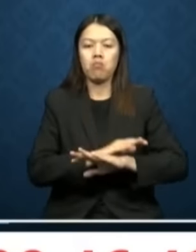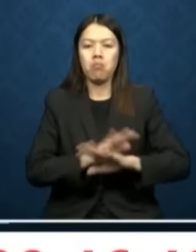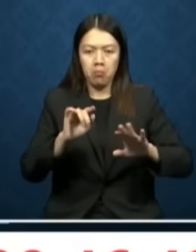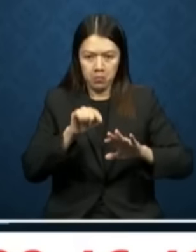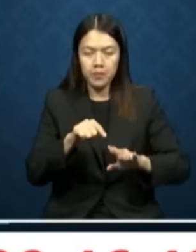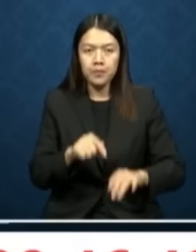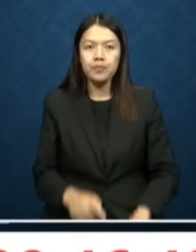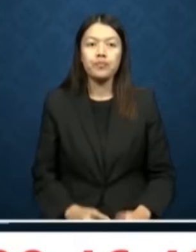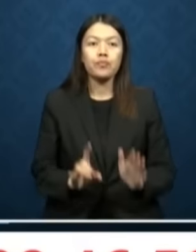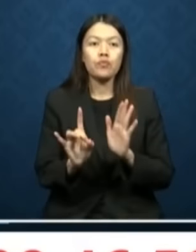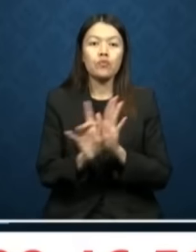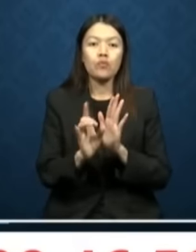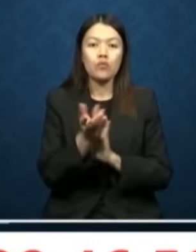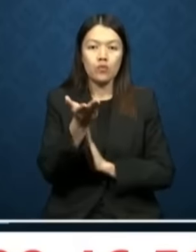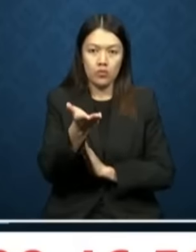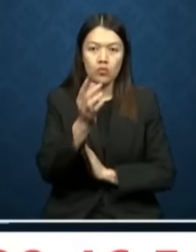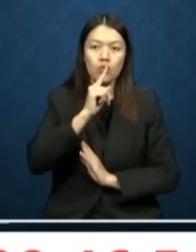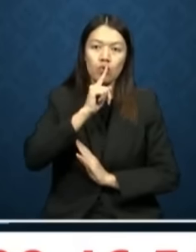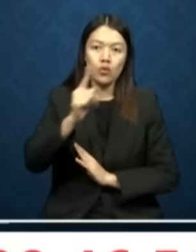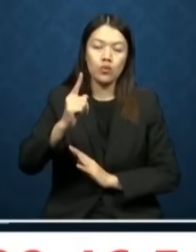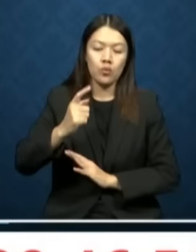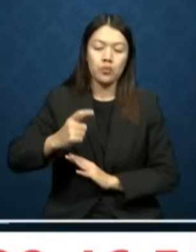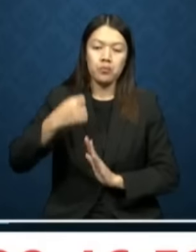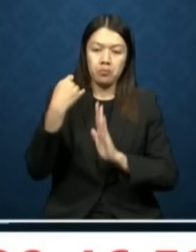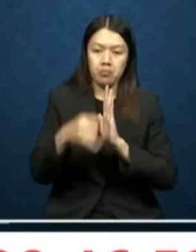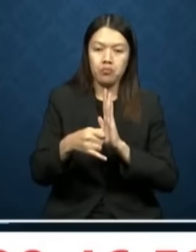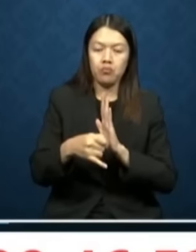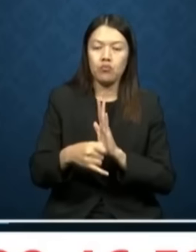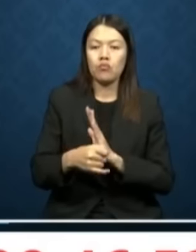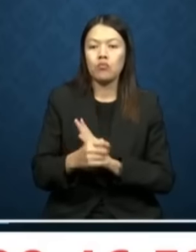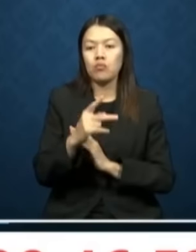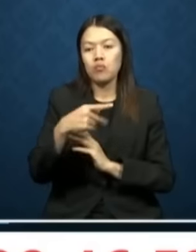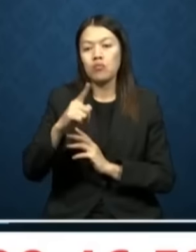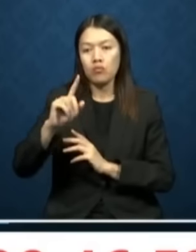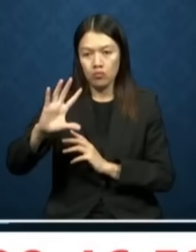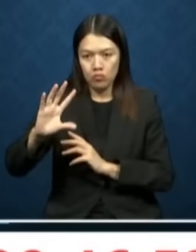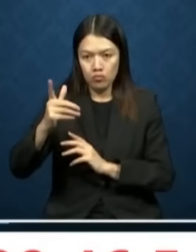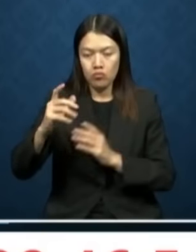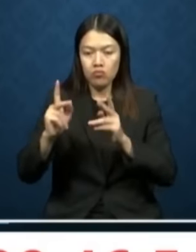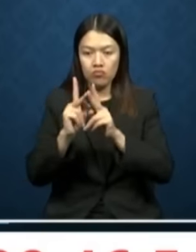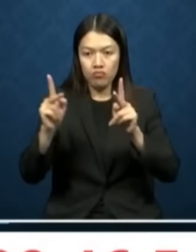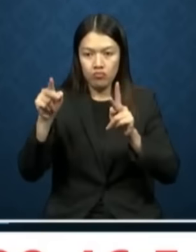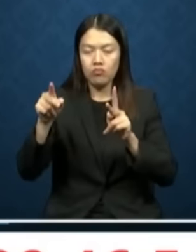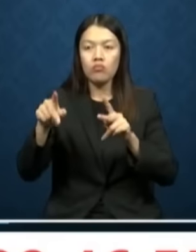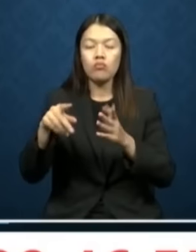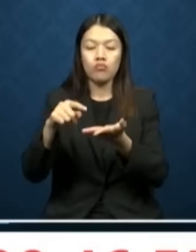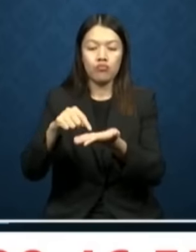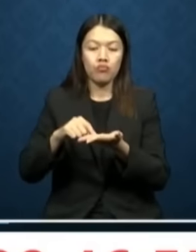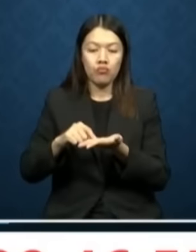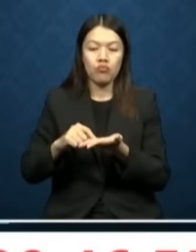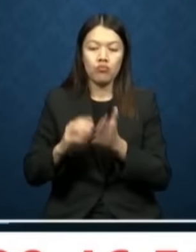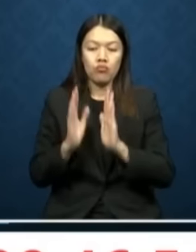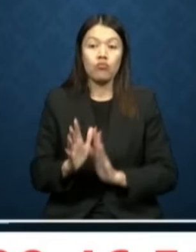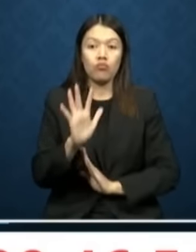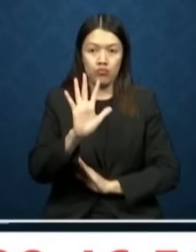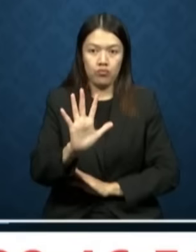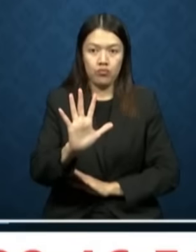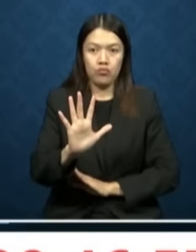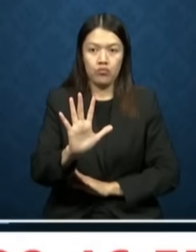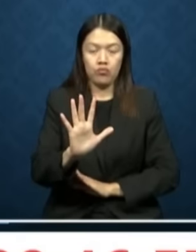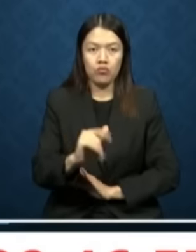สุดท้ายครับขอให้ร้องดำเนินคดีต่อคณะกรรมการปปช.ซึ่งขณะนี้คณะกรรมการปปช.ได้รับเรื่องไปแล้ว5รายนะ